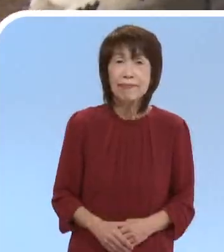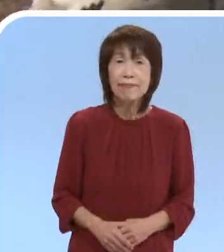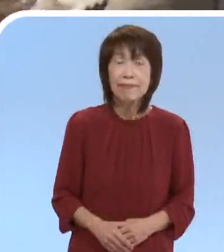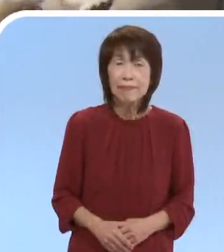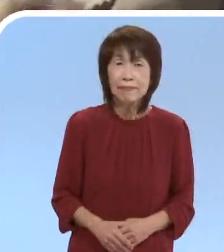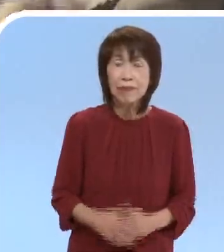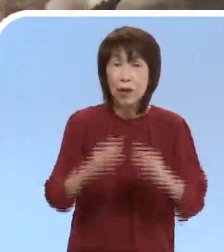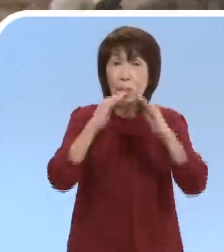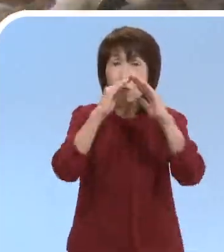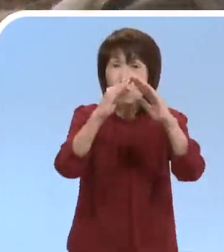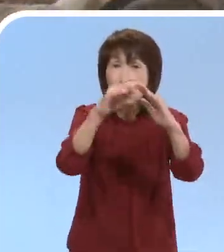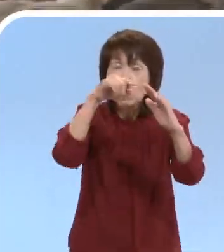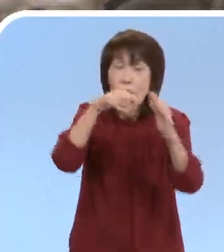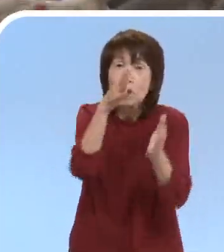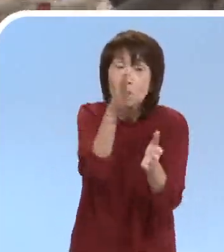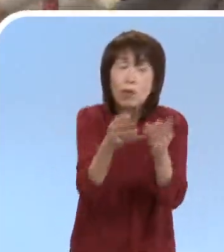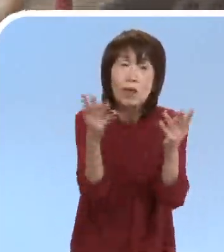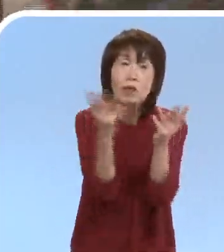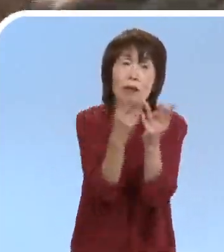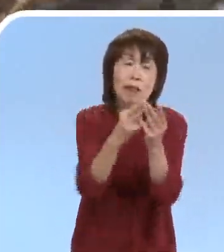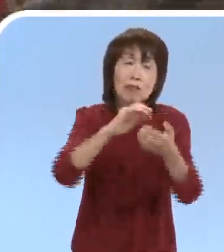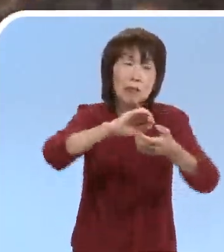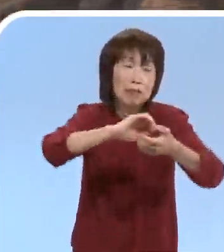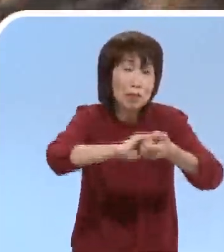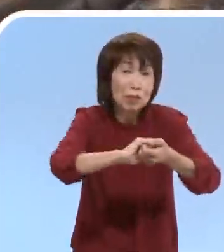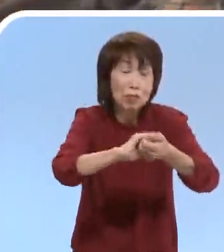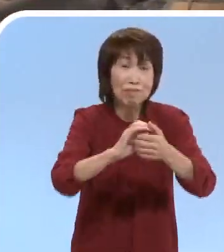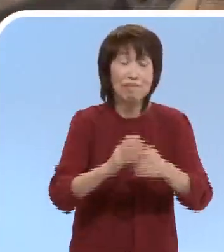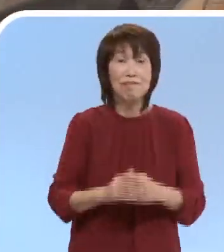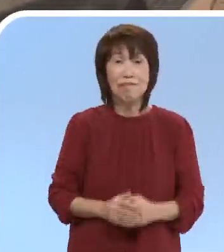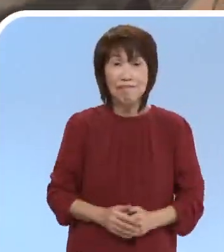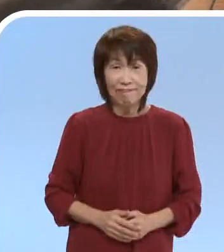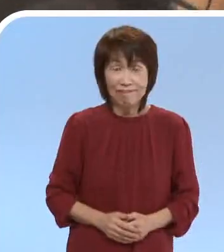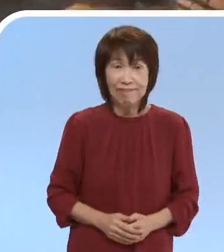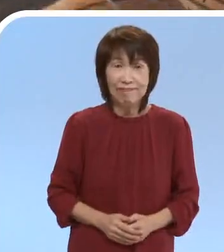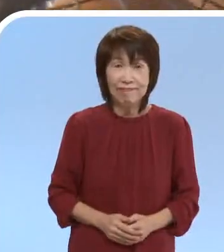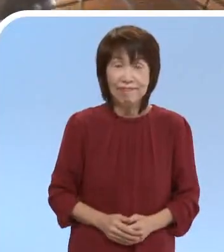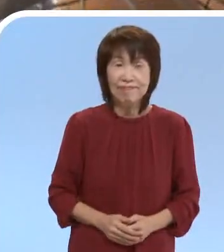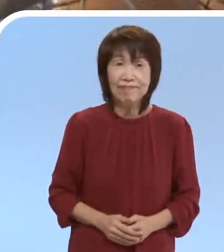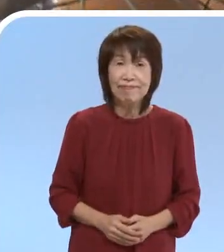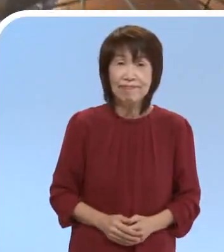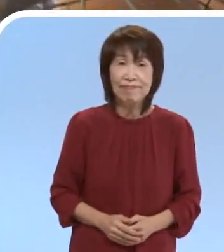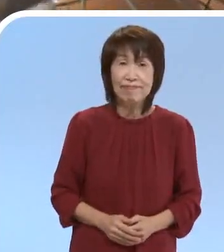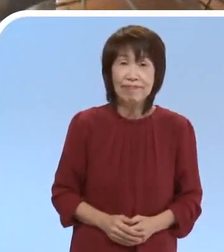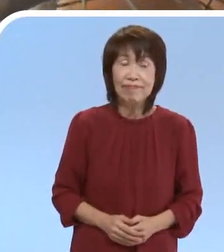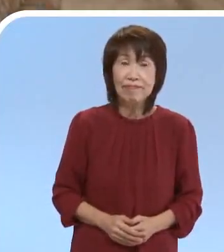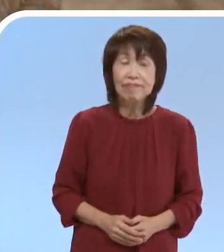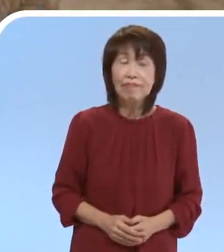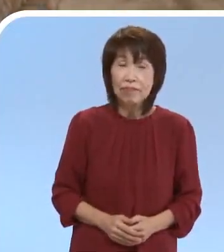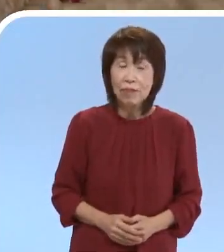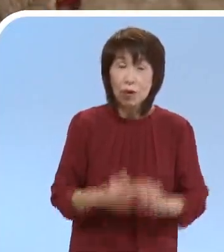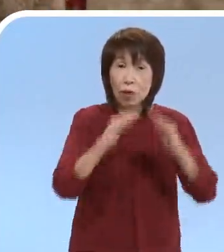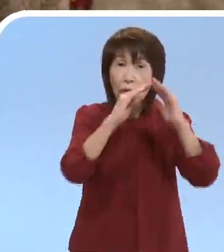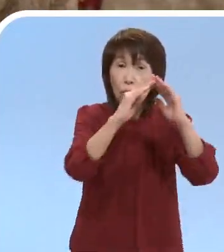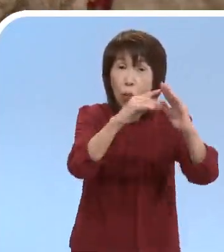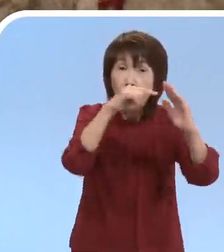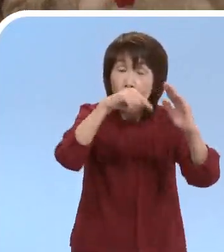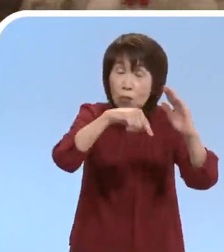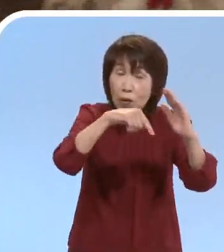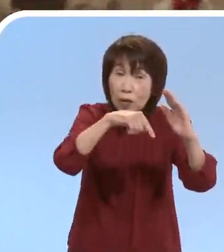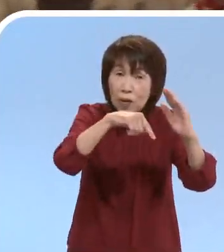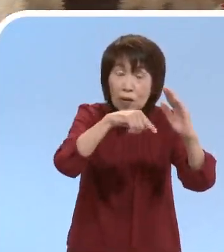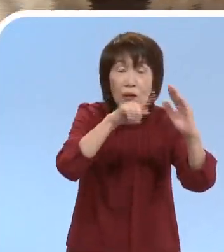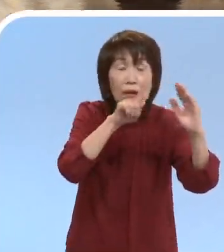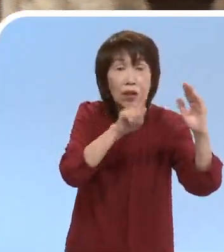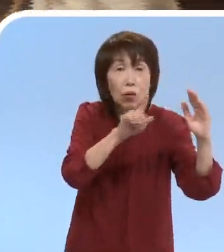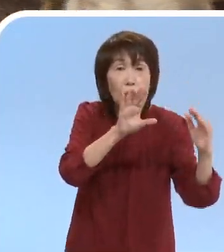また鶏たちがのびのびと過ごせるように鶏舎で飼育する数も定めています。 この鶏舎、首都鶏舎100坪